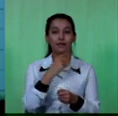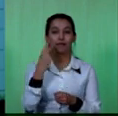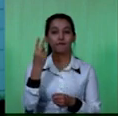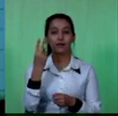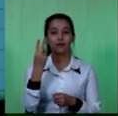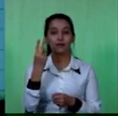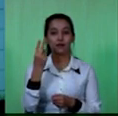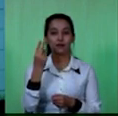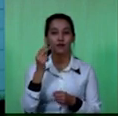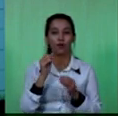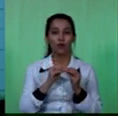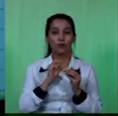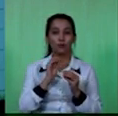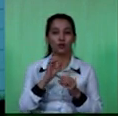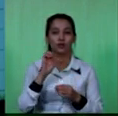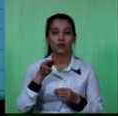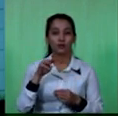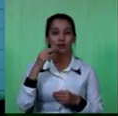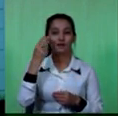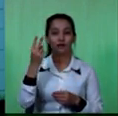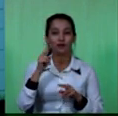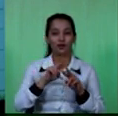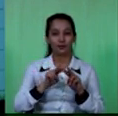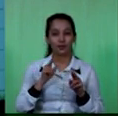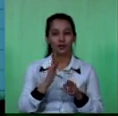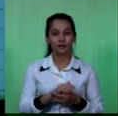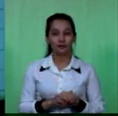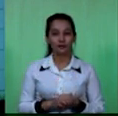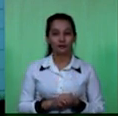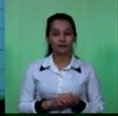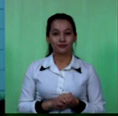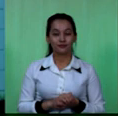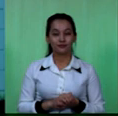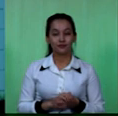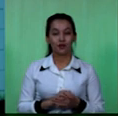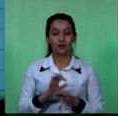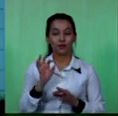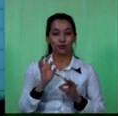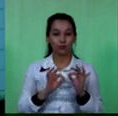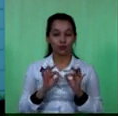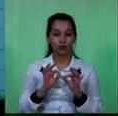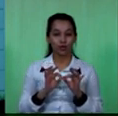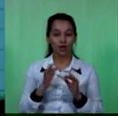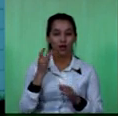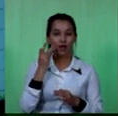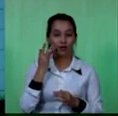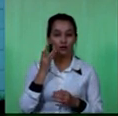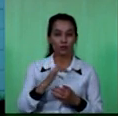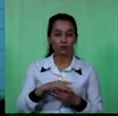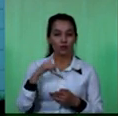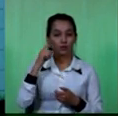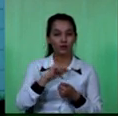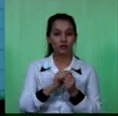kvadratimiz 10000 santimetr kvadratga teng. Ushbu o'lchov birliklarini doimo yodingizda